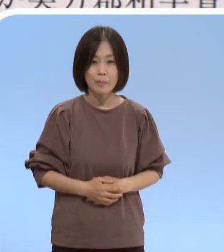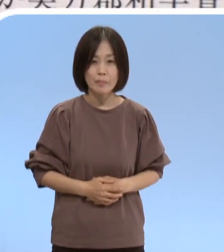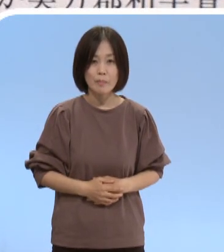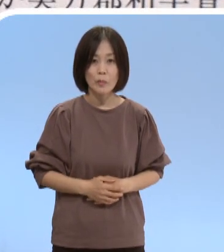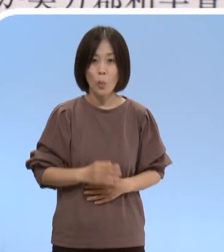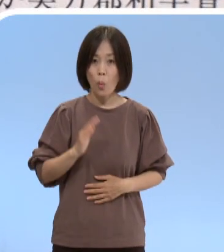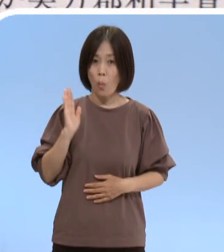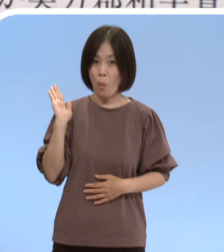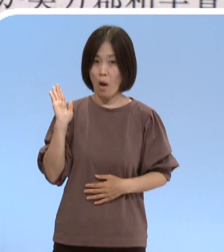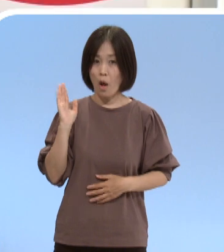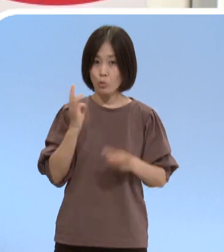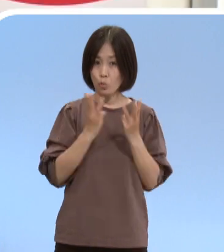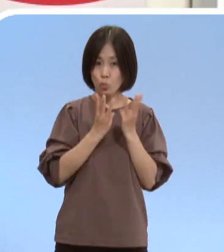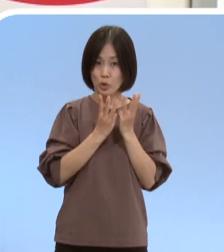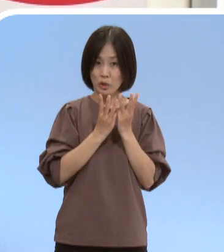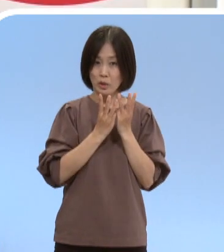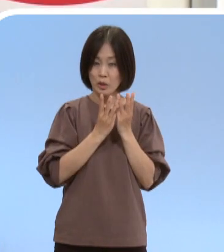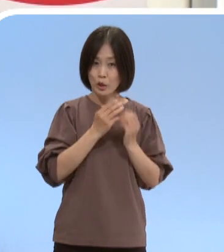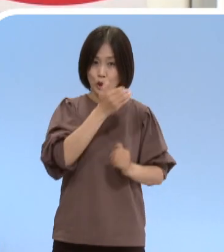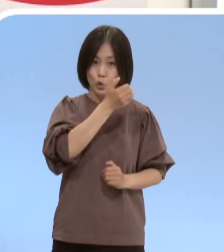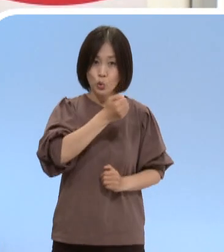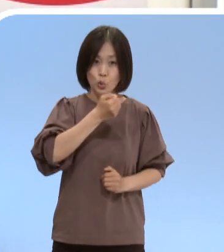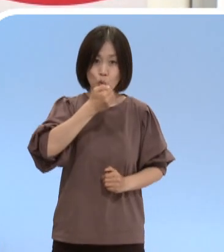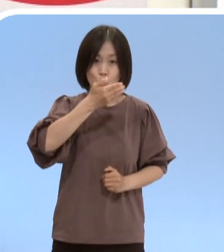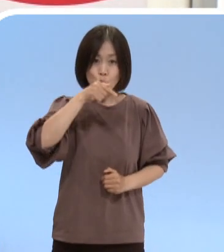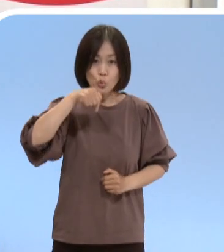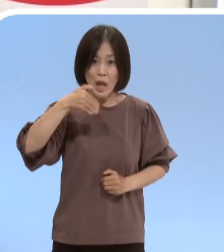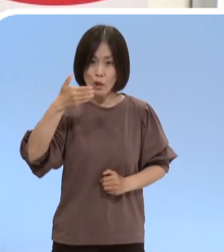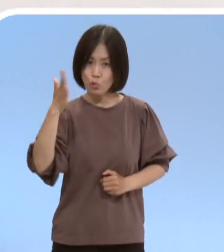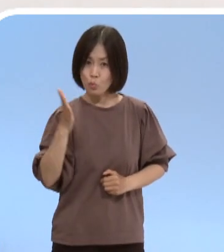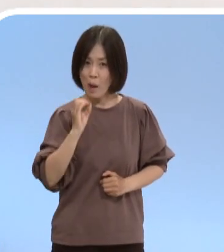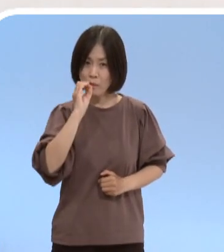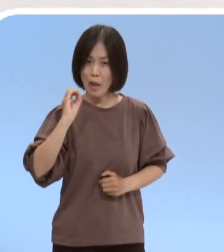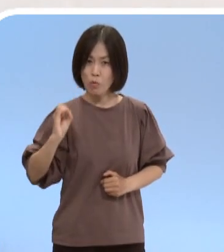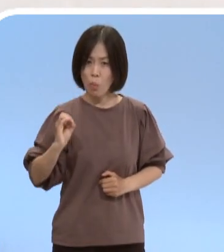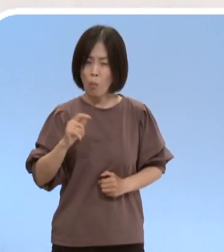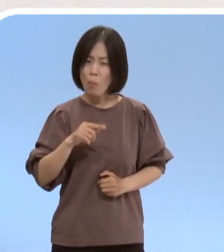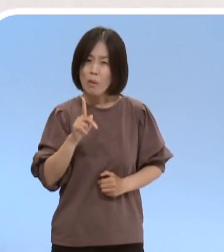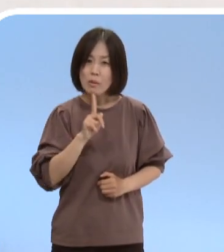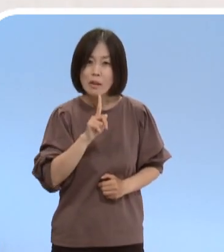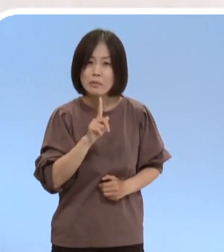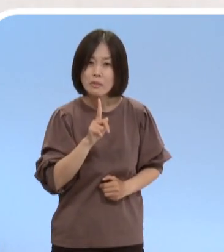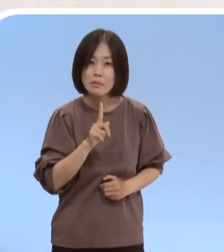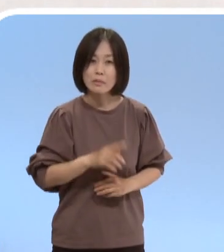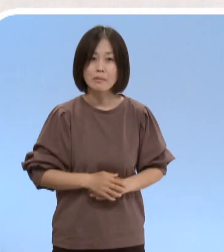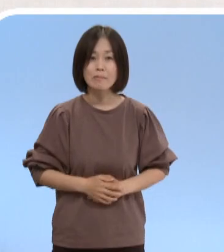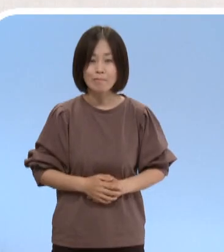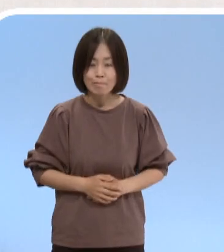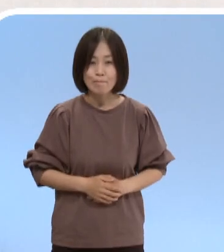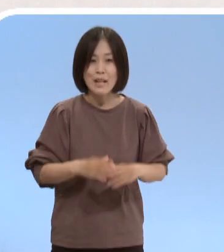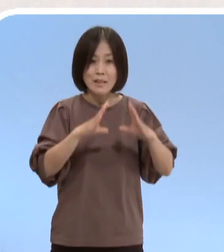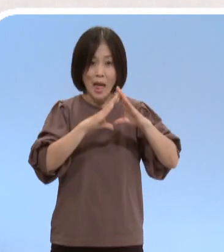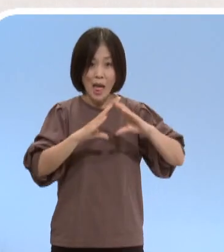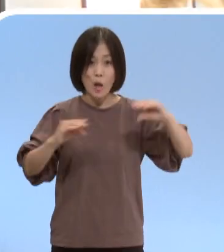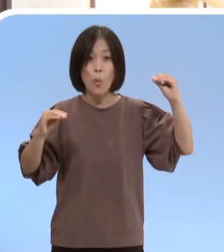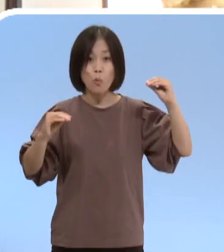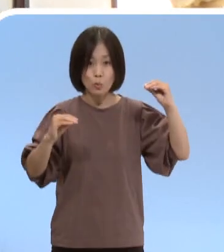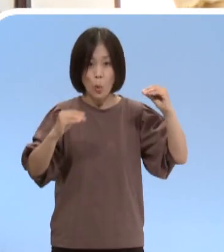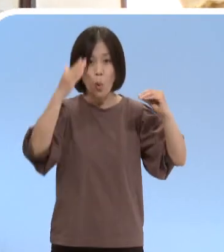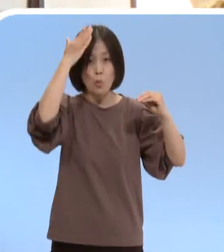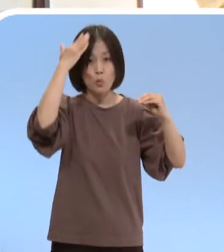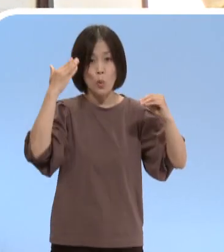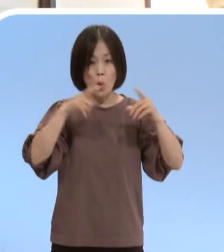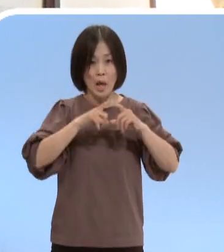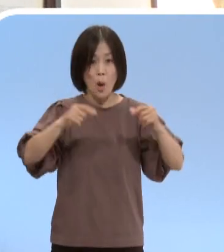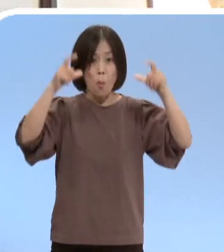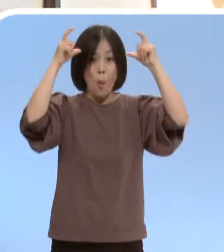この牛がなんとこの 99.9% っていう数字がこうバンって出てるんですけどね。 何ですか 99.9？ 全国の